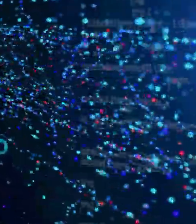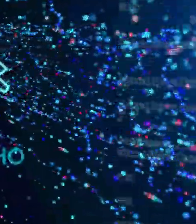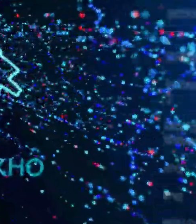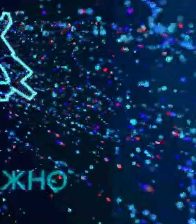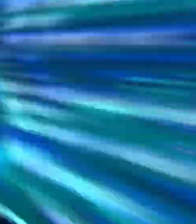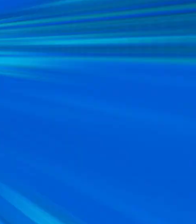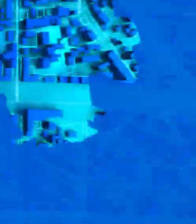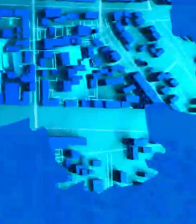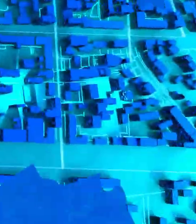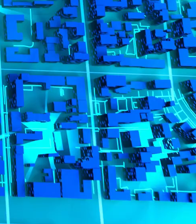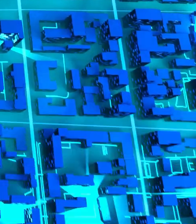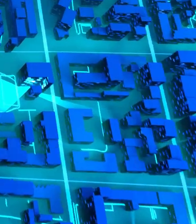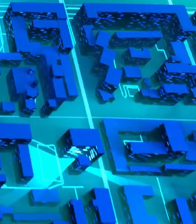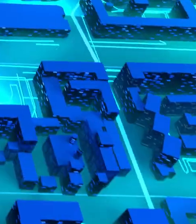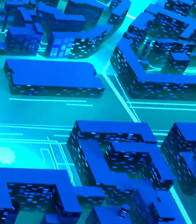МУЗЫКАЛЬНАЯ ЗАСТАВКА